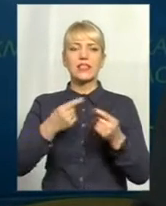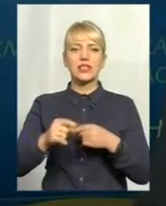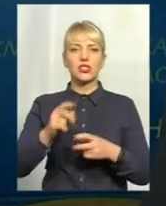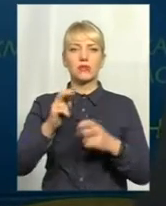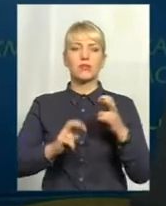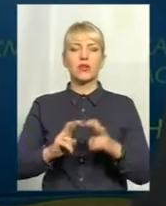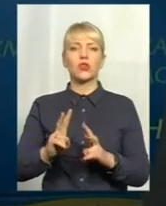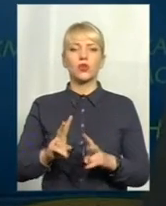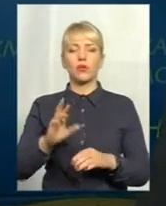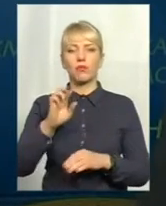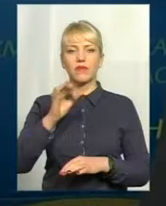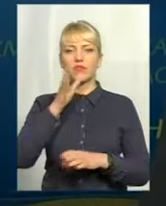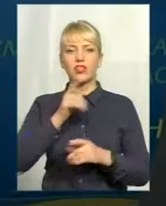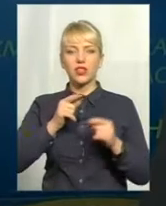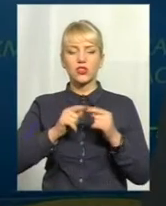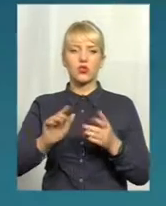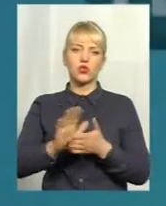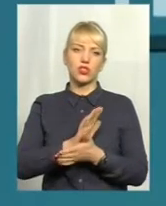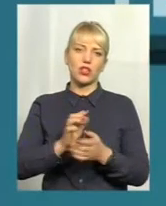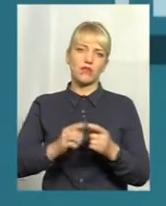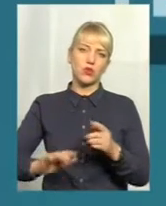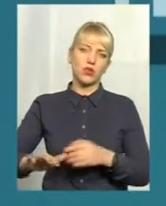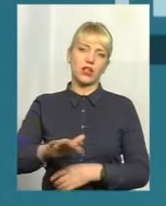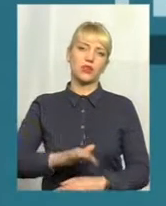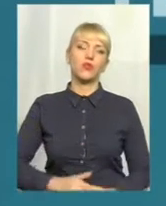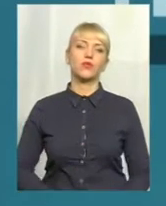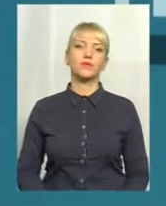які би вчасно очищали дану територію.